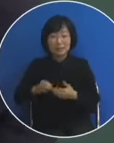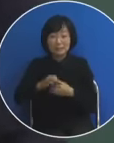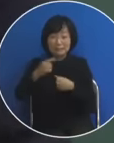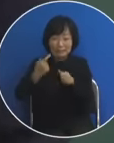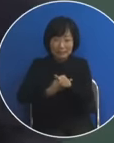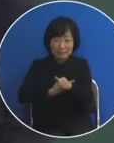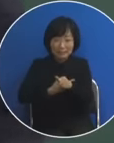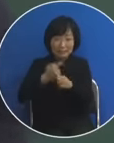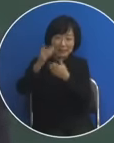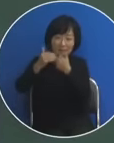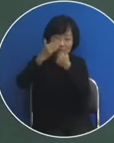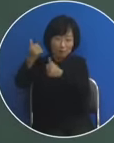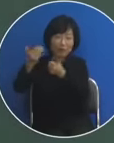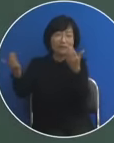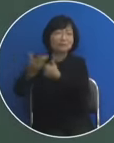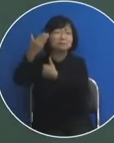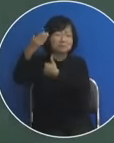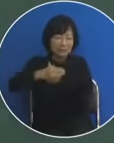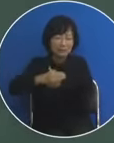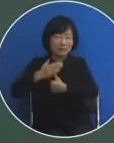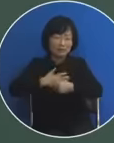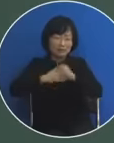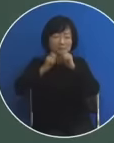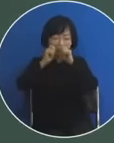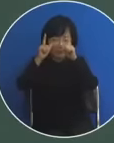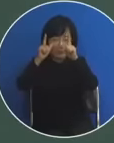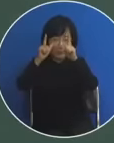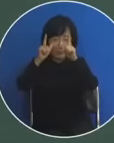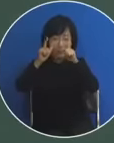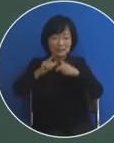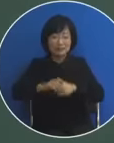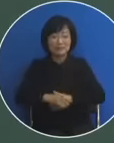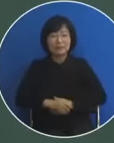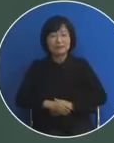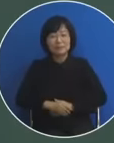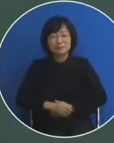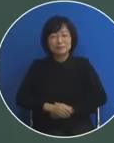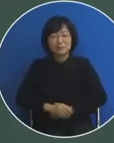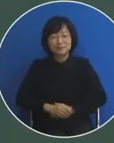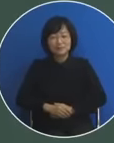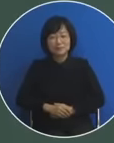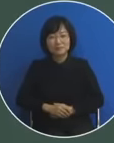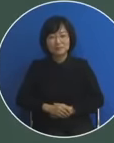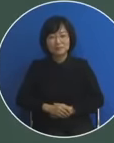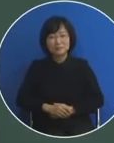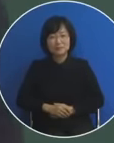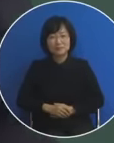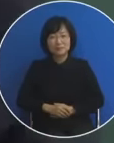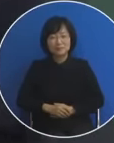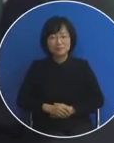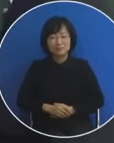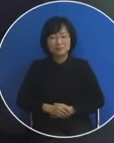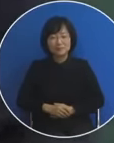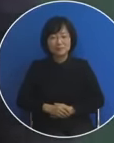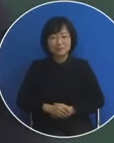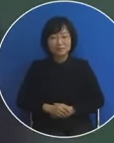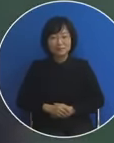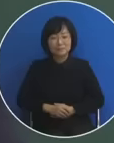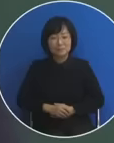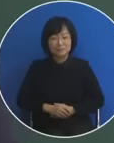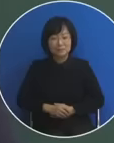Then calling and mission follow. 이때부터 뭐가 보입니까? Then from this point on, what can you see? 여러분은 그동안에 이제는 천명이 보이니까